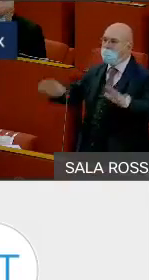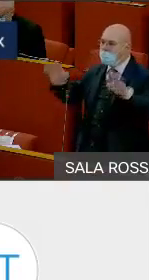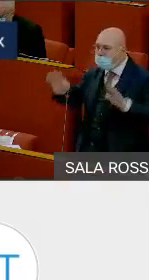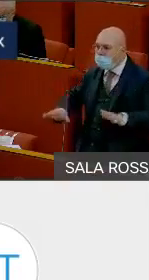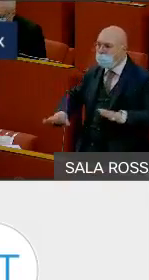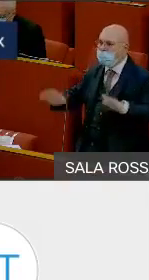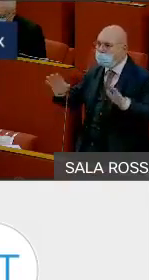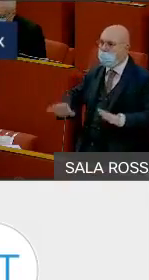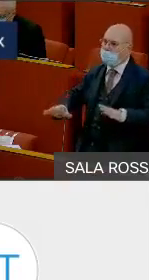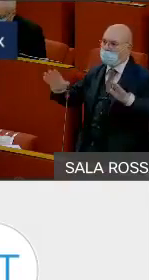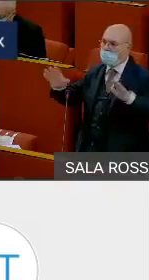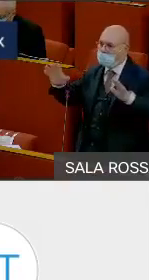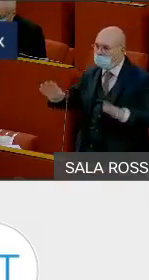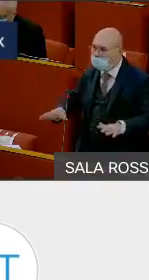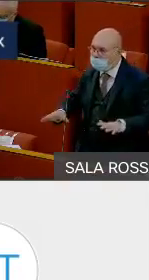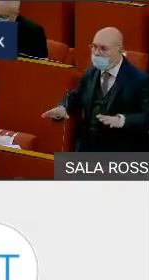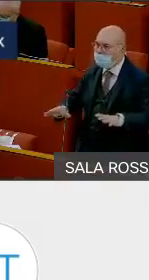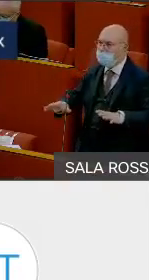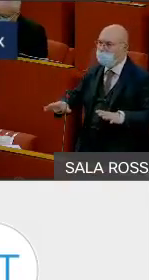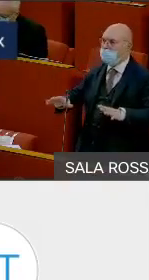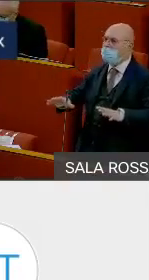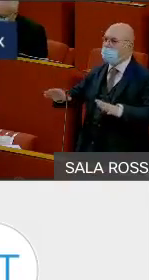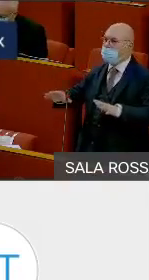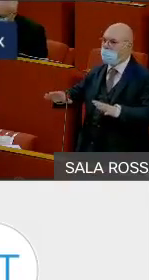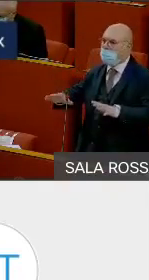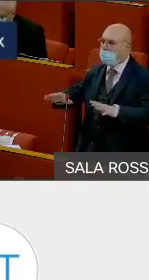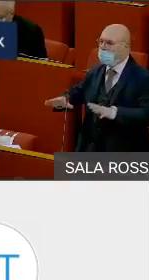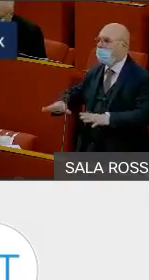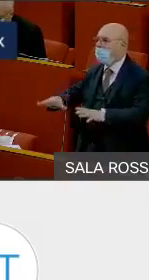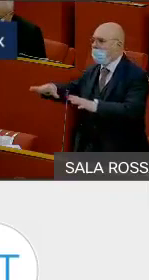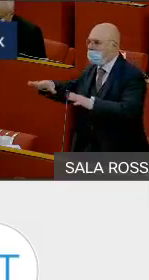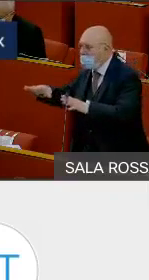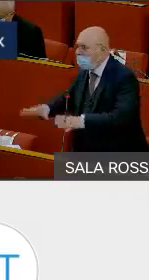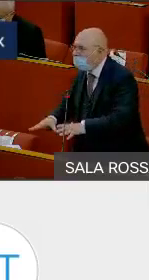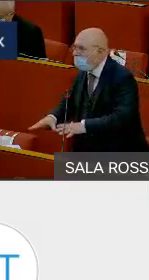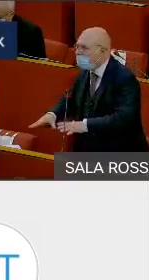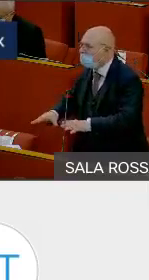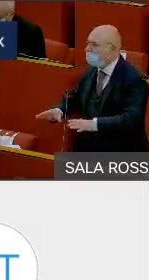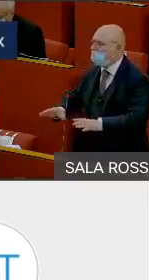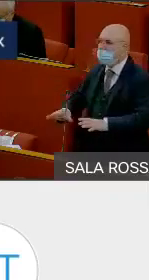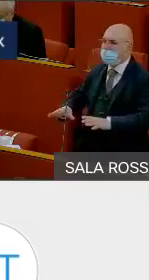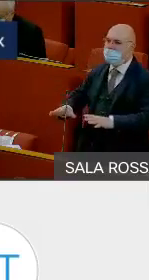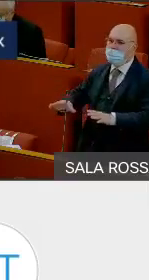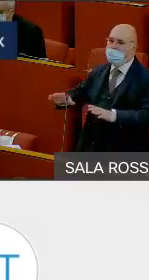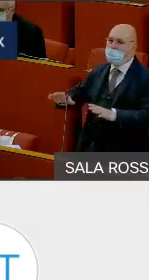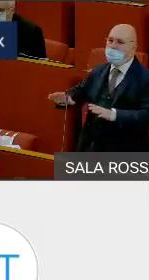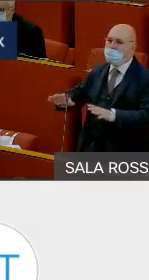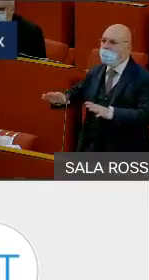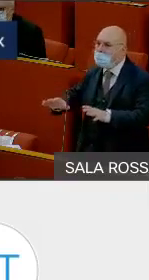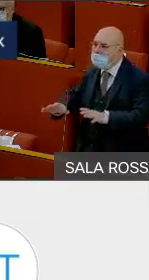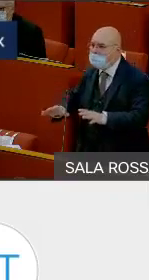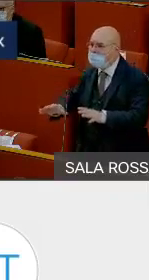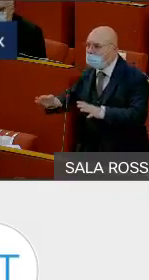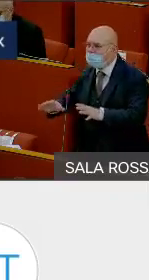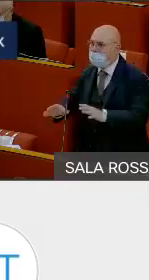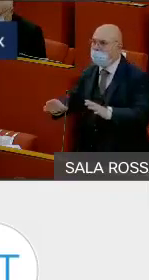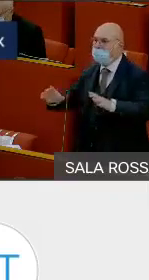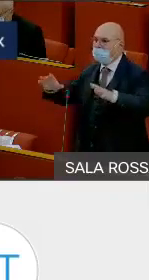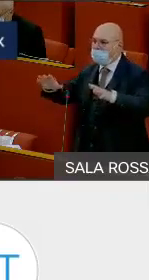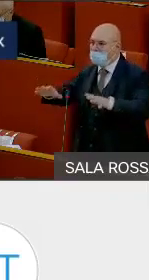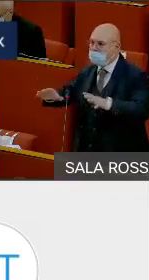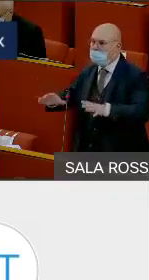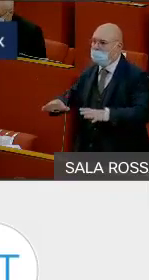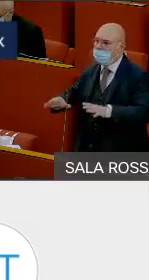eludere una norma europea che è stata acquisita anche dalla normativa nazionale e che è anche presa